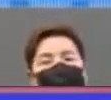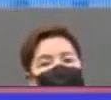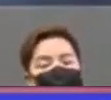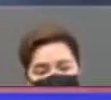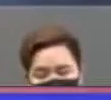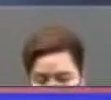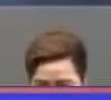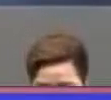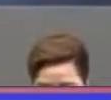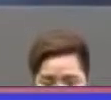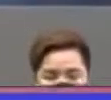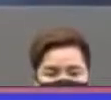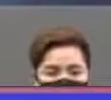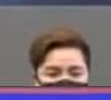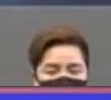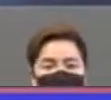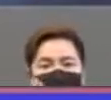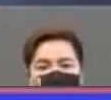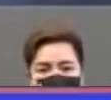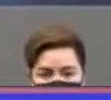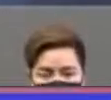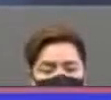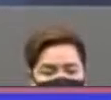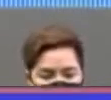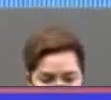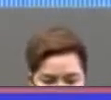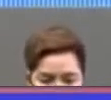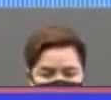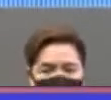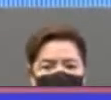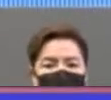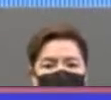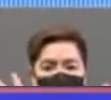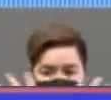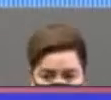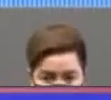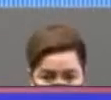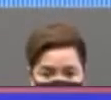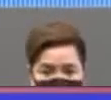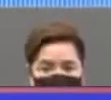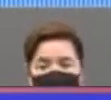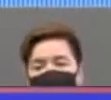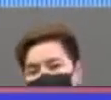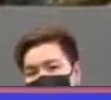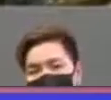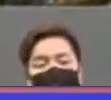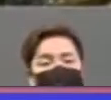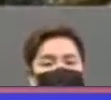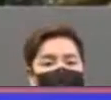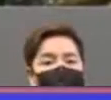างในระดับที่คล้ายๆกับว่าเป็นความเคลื่อนไหว